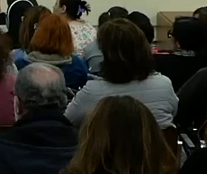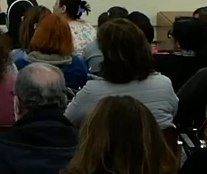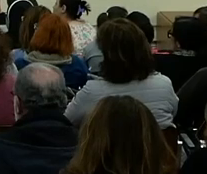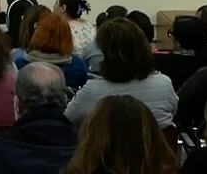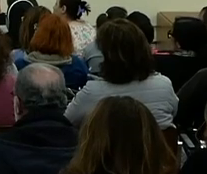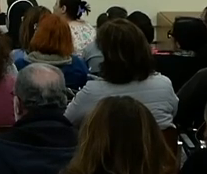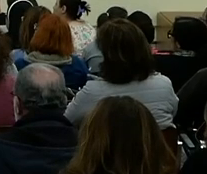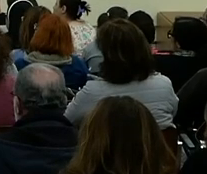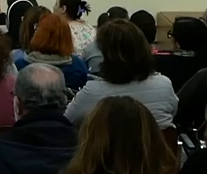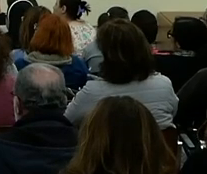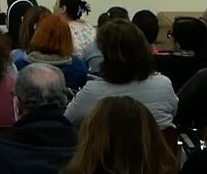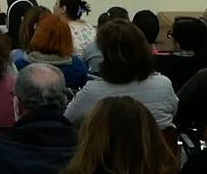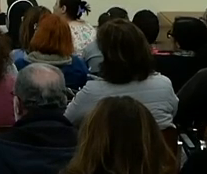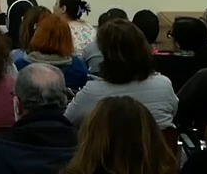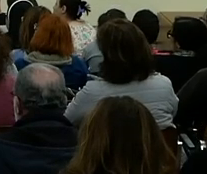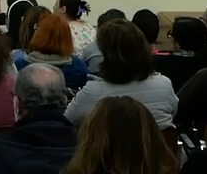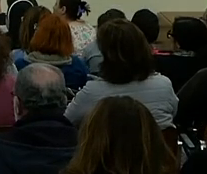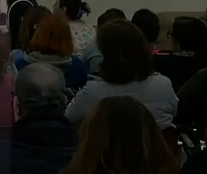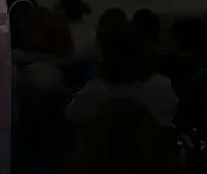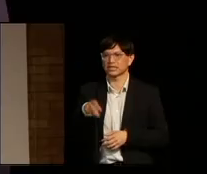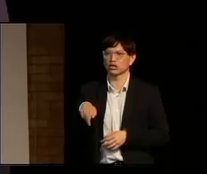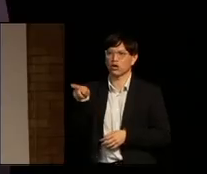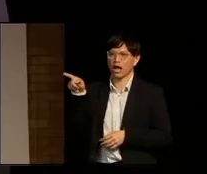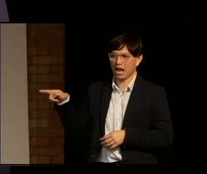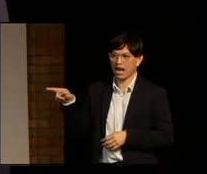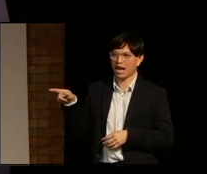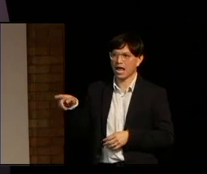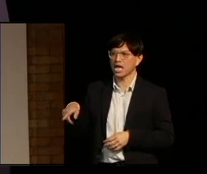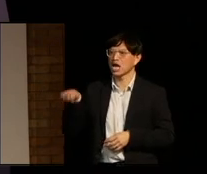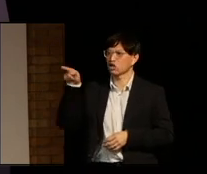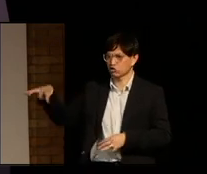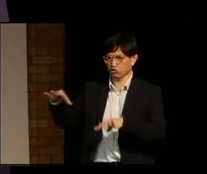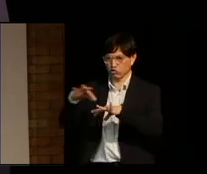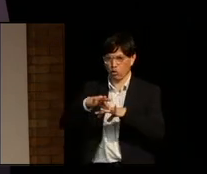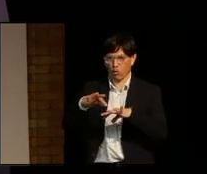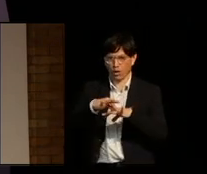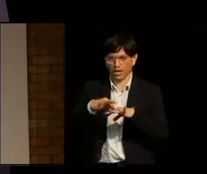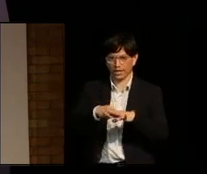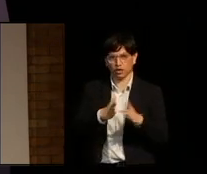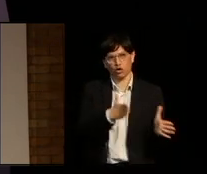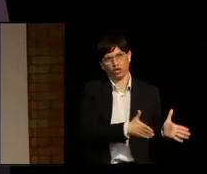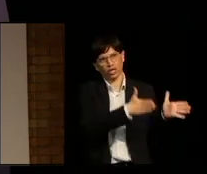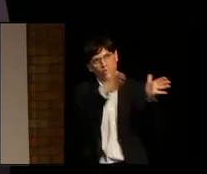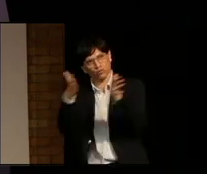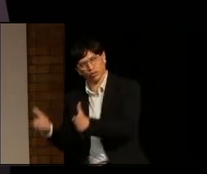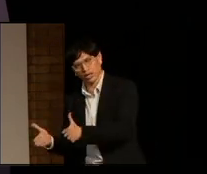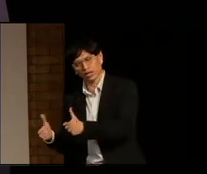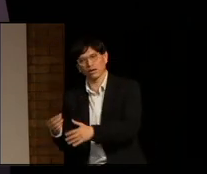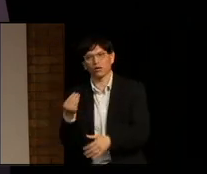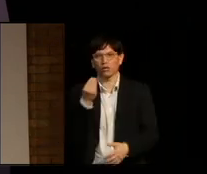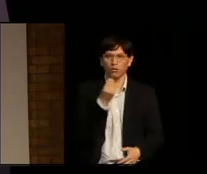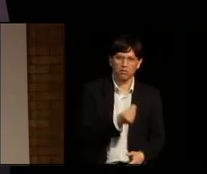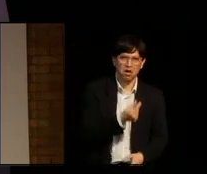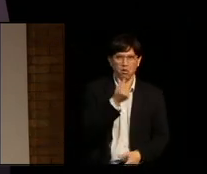quando ci ha chiesto a me ad Angelo eh mio marito Mh di aiutarlo per un